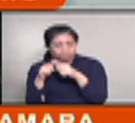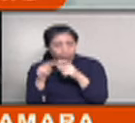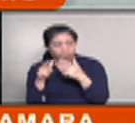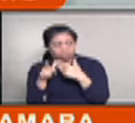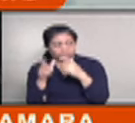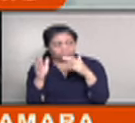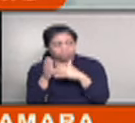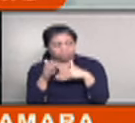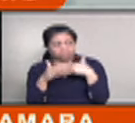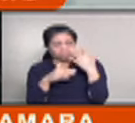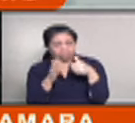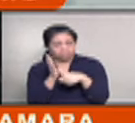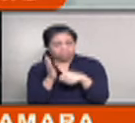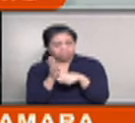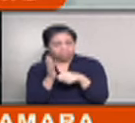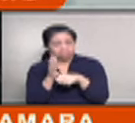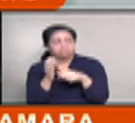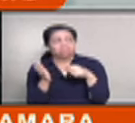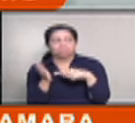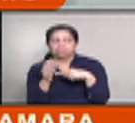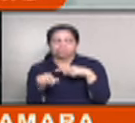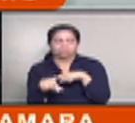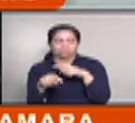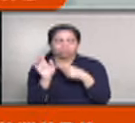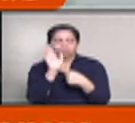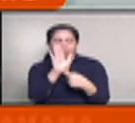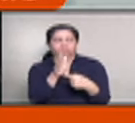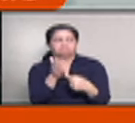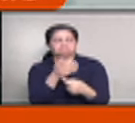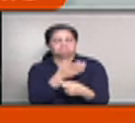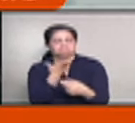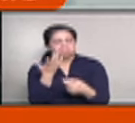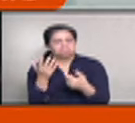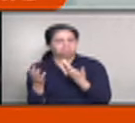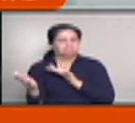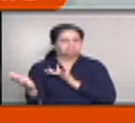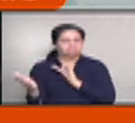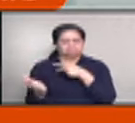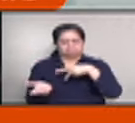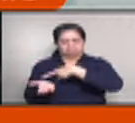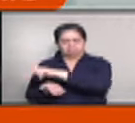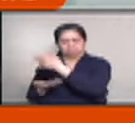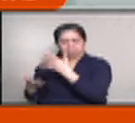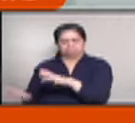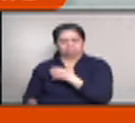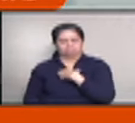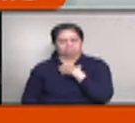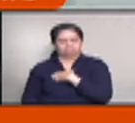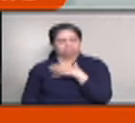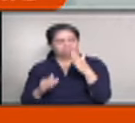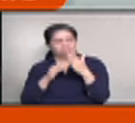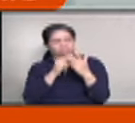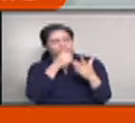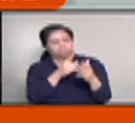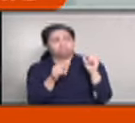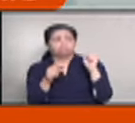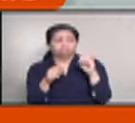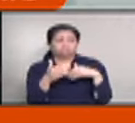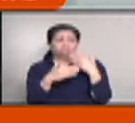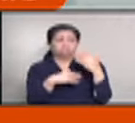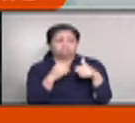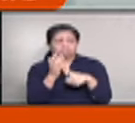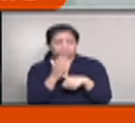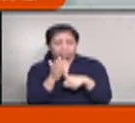tumakbo sa susunod na eleksyon, this is the time na pakitang gilas ka. Bayaran mo na po itong nagreklamo against you. Para naman sa